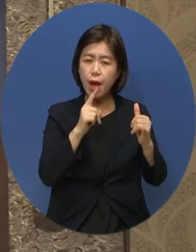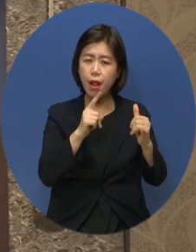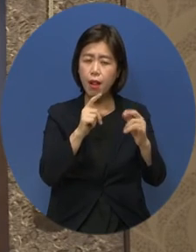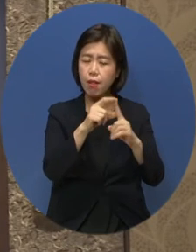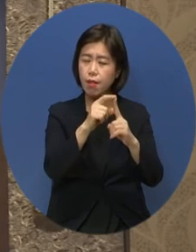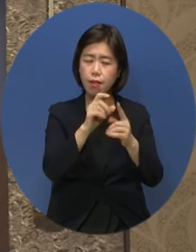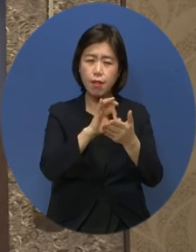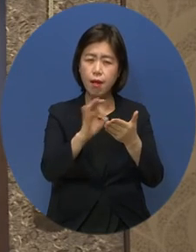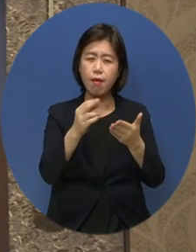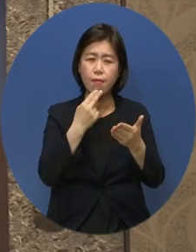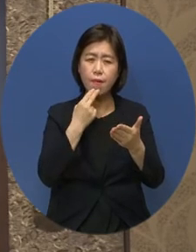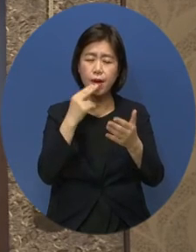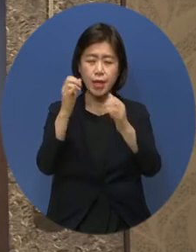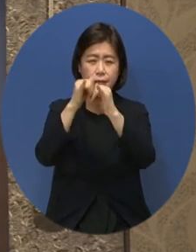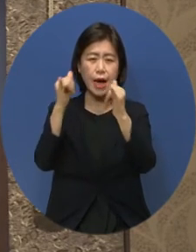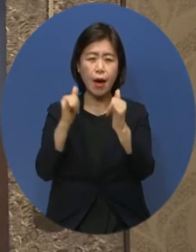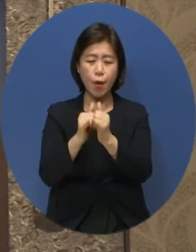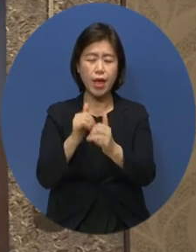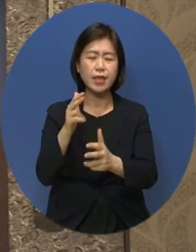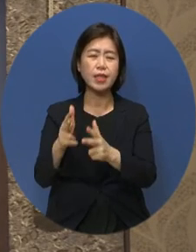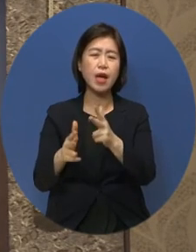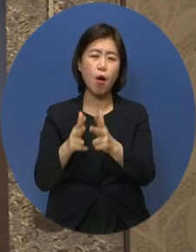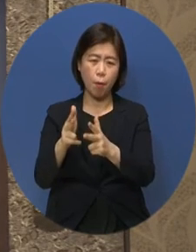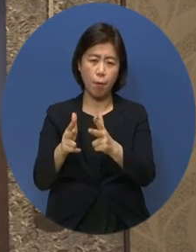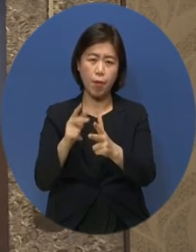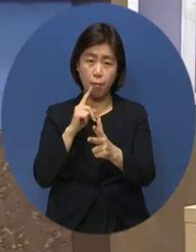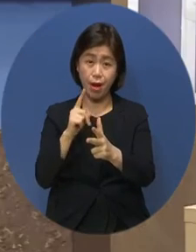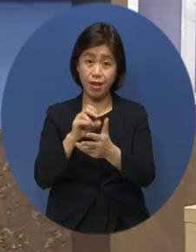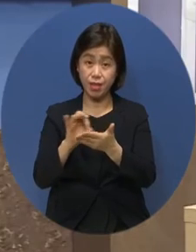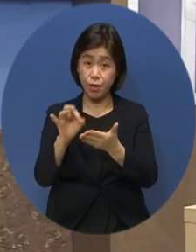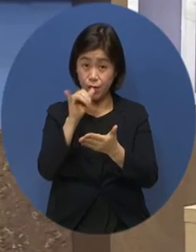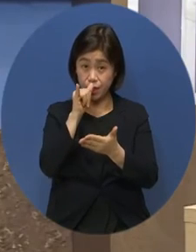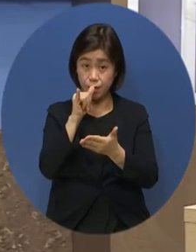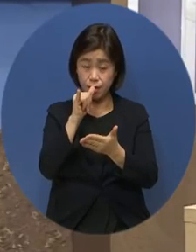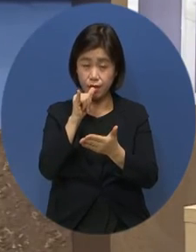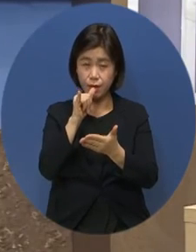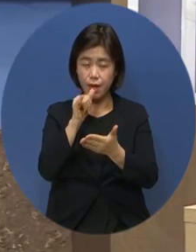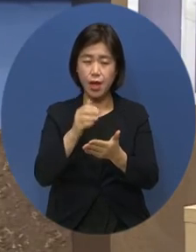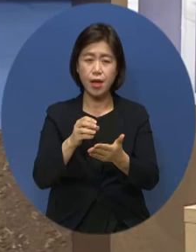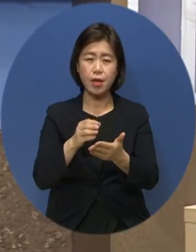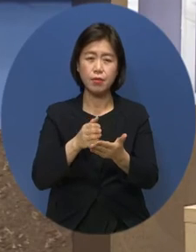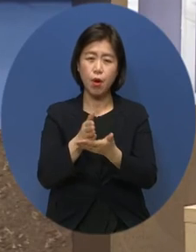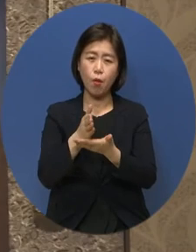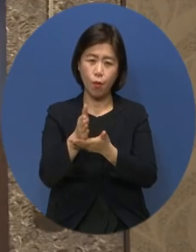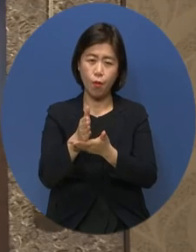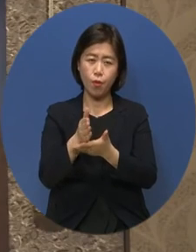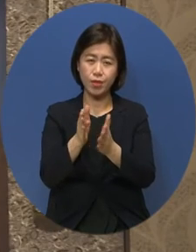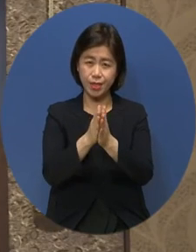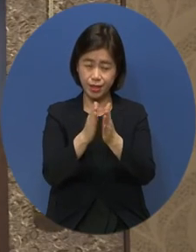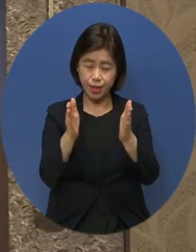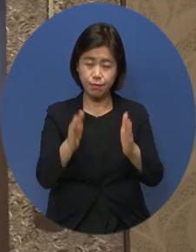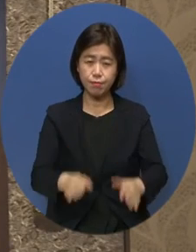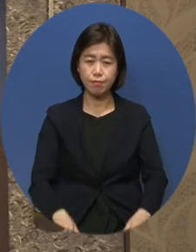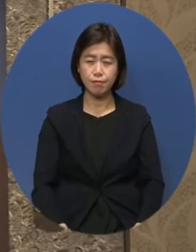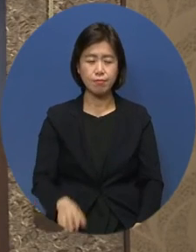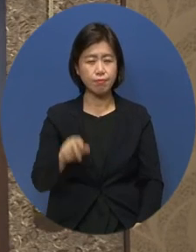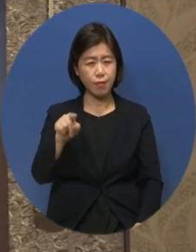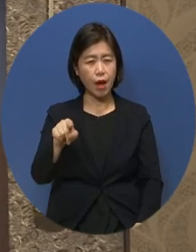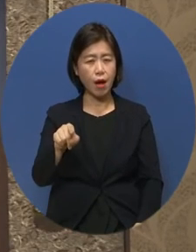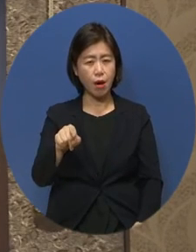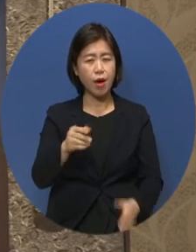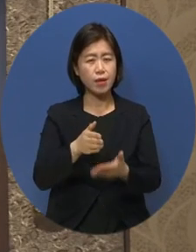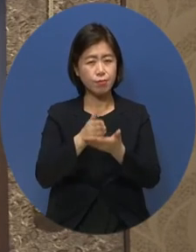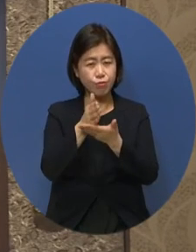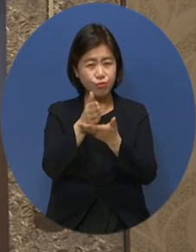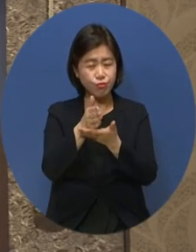좀 전문화된 입장에서 이러한 어려운 사람들을 그날 전 이웃들을 도울 수 있는 길이 있다 이런 것을